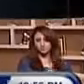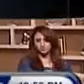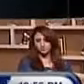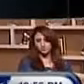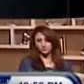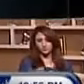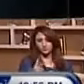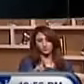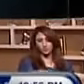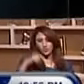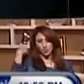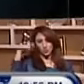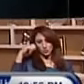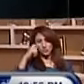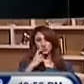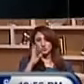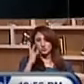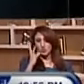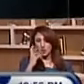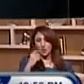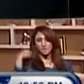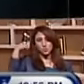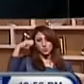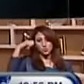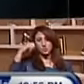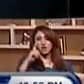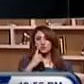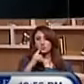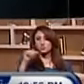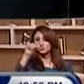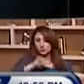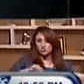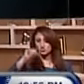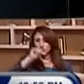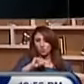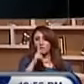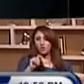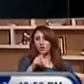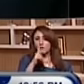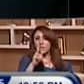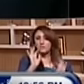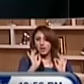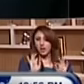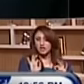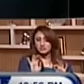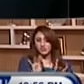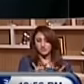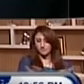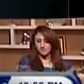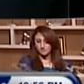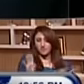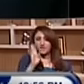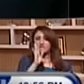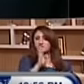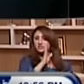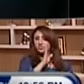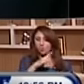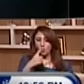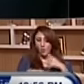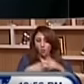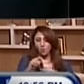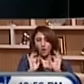في في وزاره الشباب او وزاره التموين في صفحه الوزير وبيرد عليها بشكل يعني بشكل قوي، فده ان شاء الله